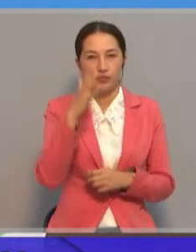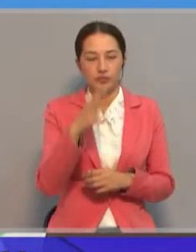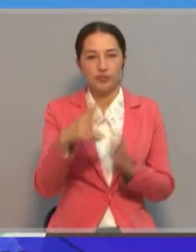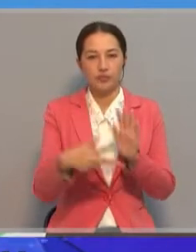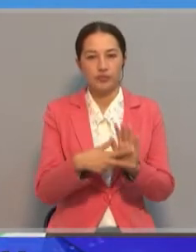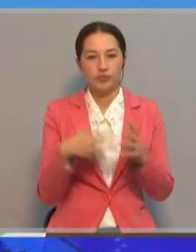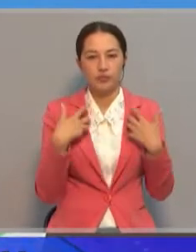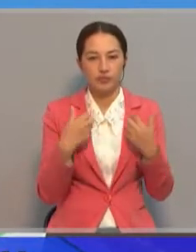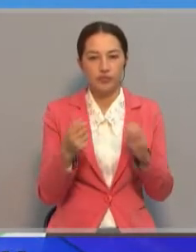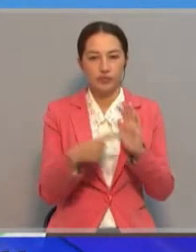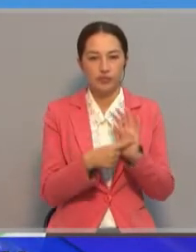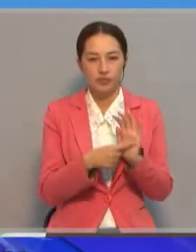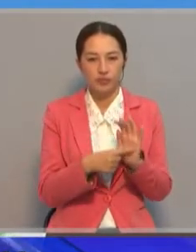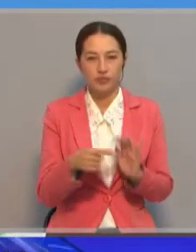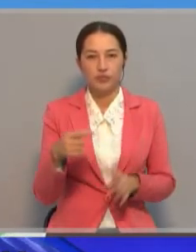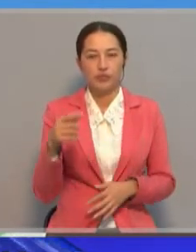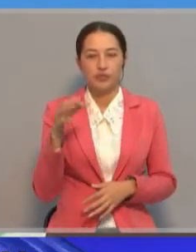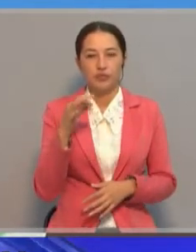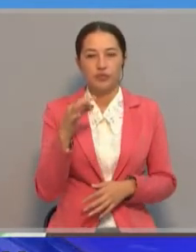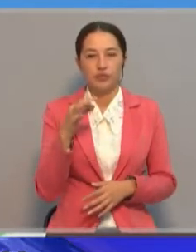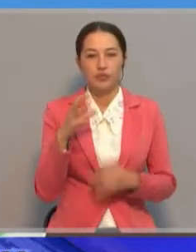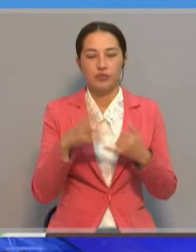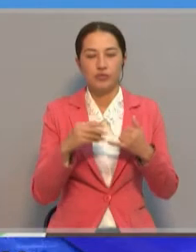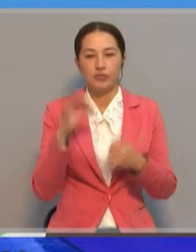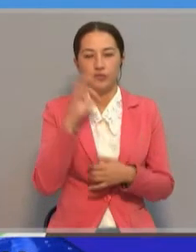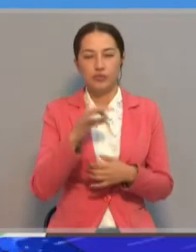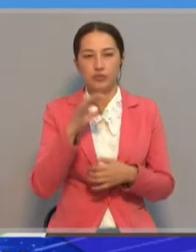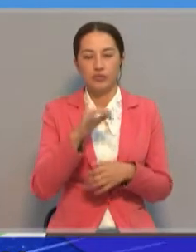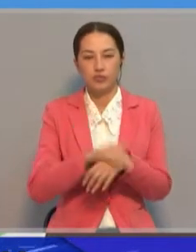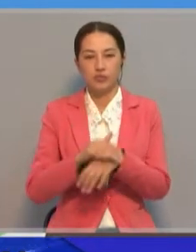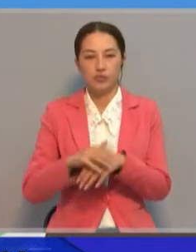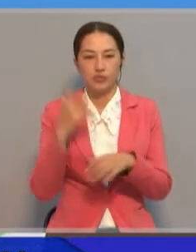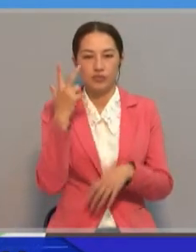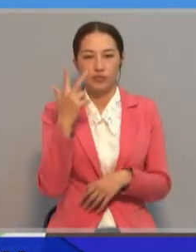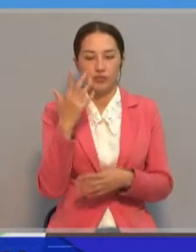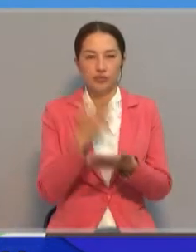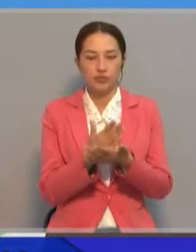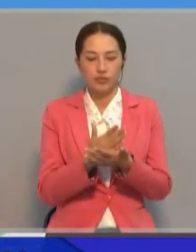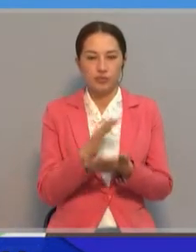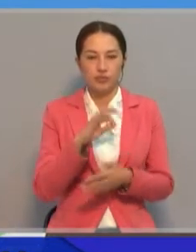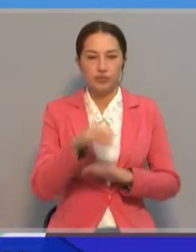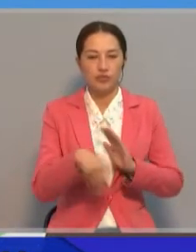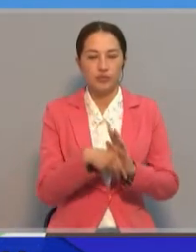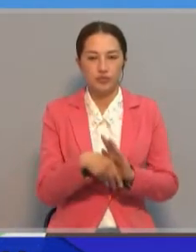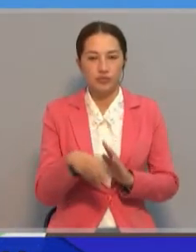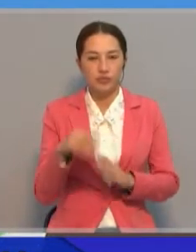8, денсаулық 7. Салық және жер қатынастары салаларында 3 қылмыстан тіркеліп отыр.